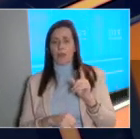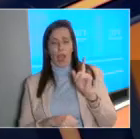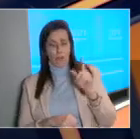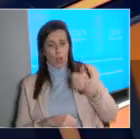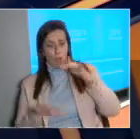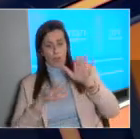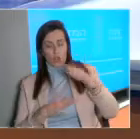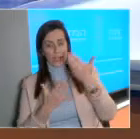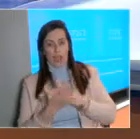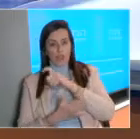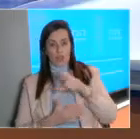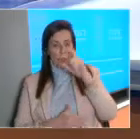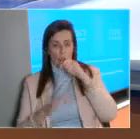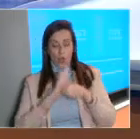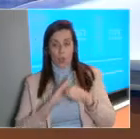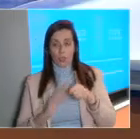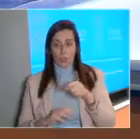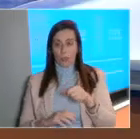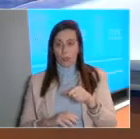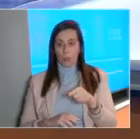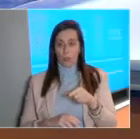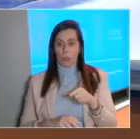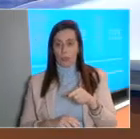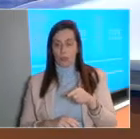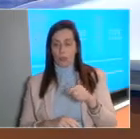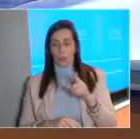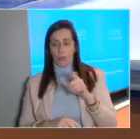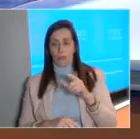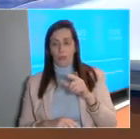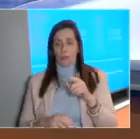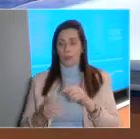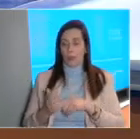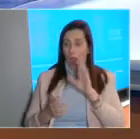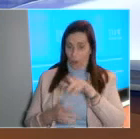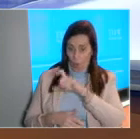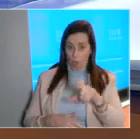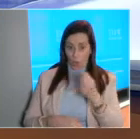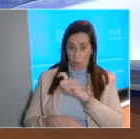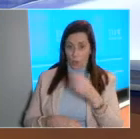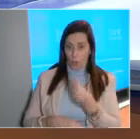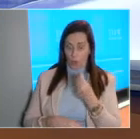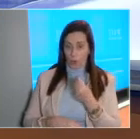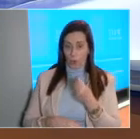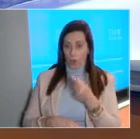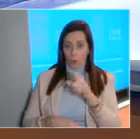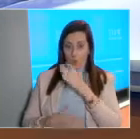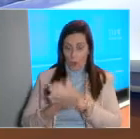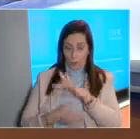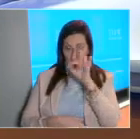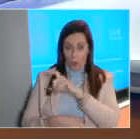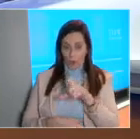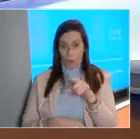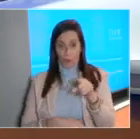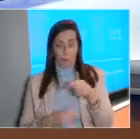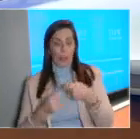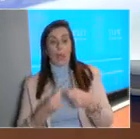לראש הממשלה יש כתב אישום על שוחד. האם בעינייך... אני רואה שזה לא מעניין אותה. האם בעינייך... אז הוא הורשע במשהו? שנייה, אני שואל, האם בעינייך... הורשע במשהו? האם בעינייך